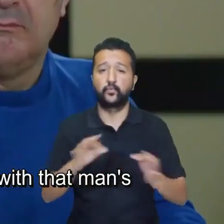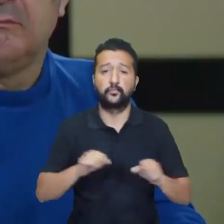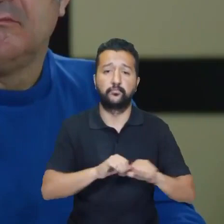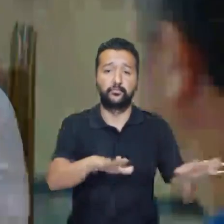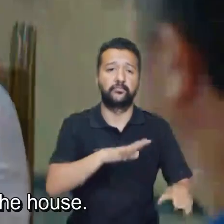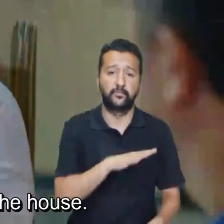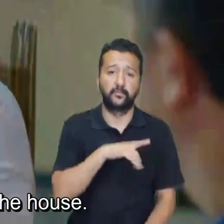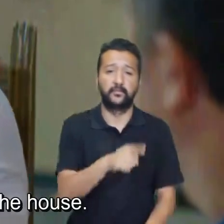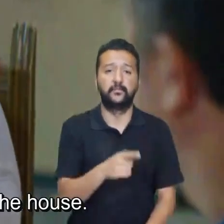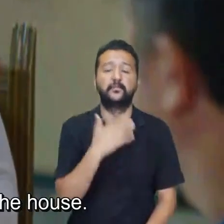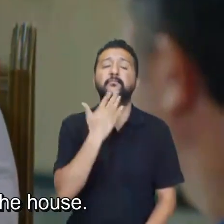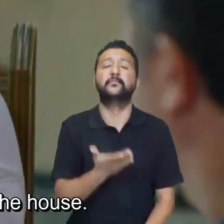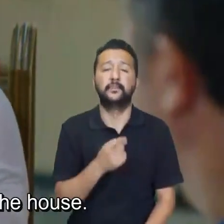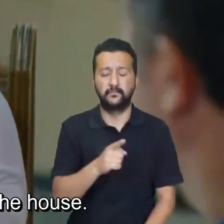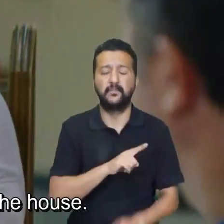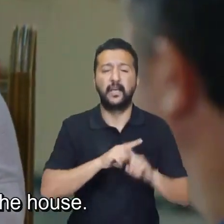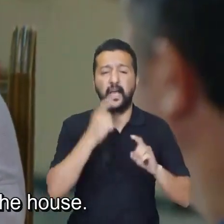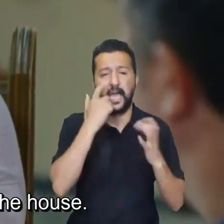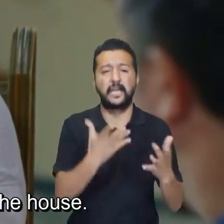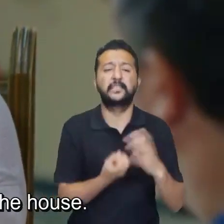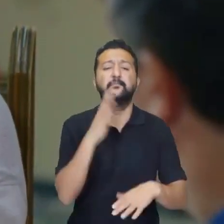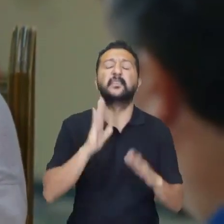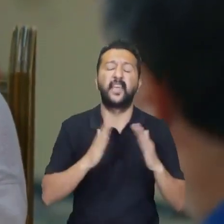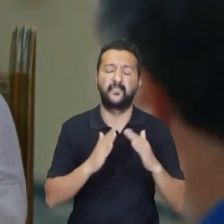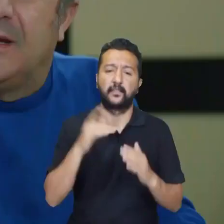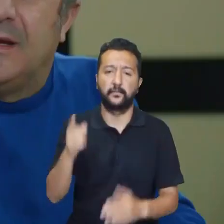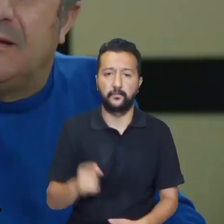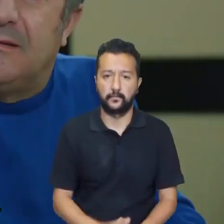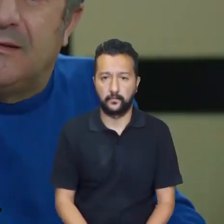kaplamıştır. Hayır gelmez o evden.